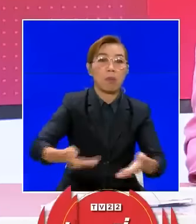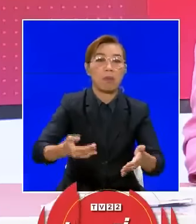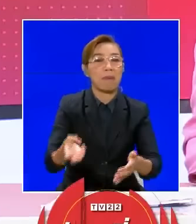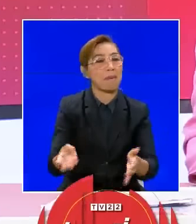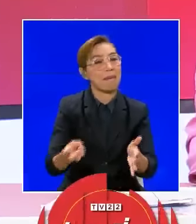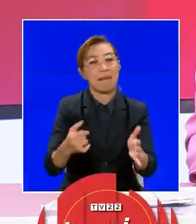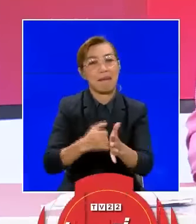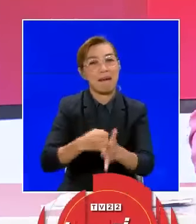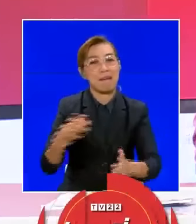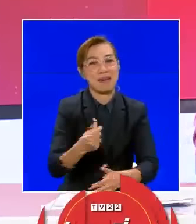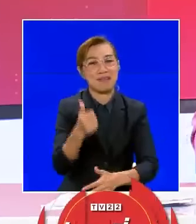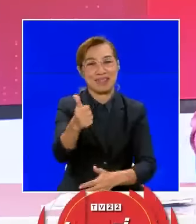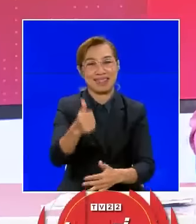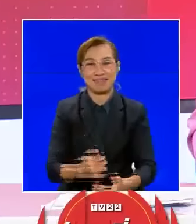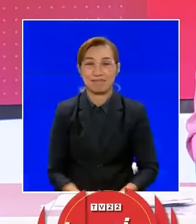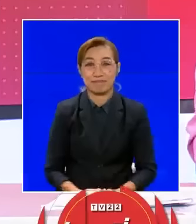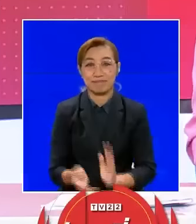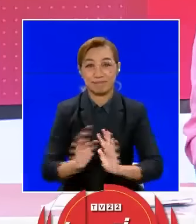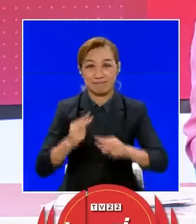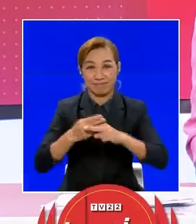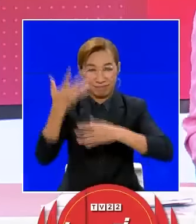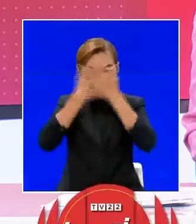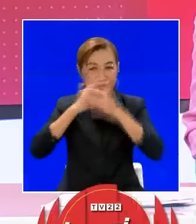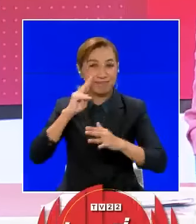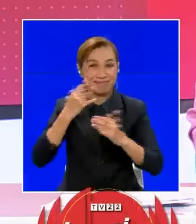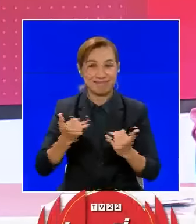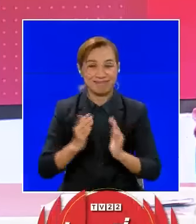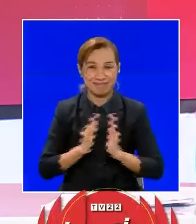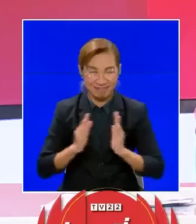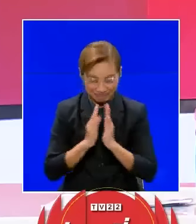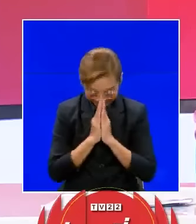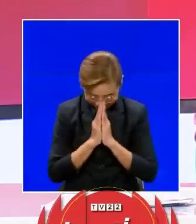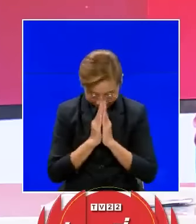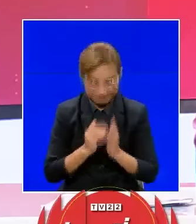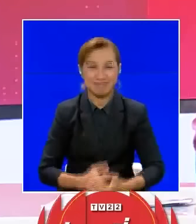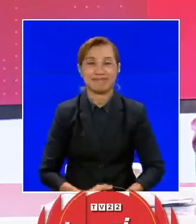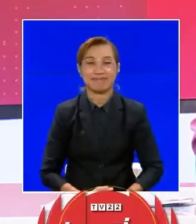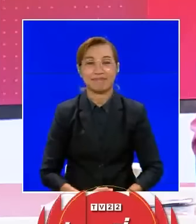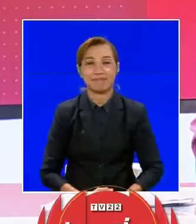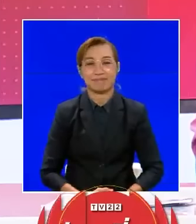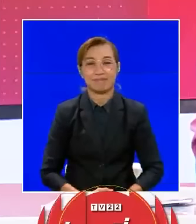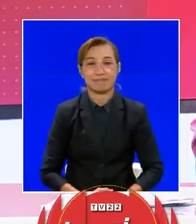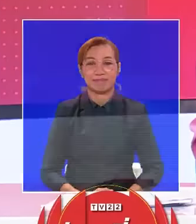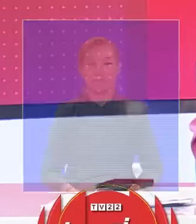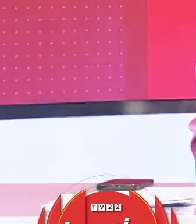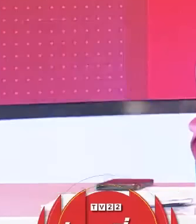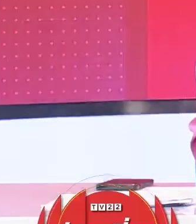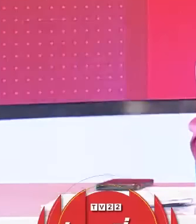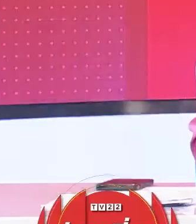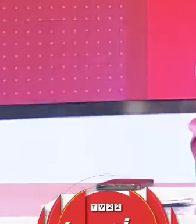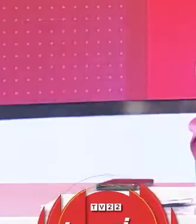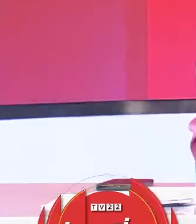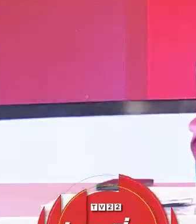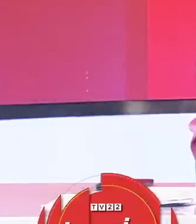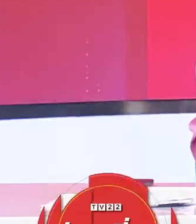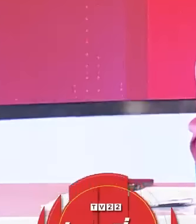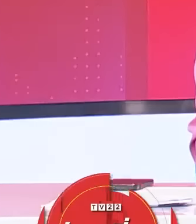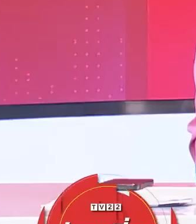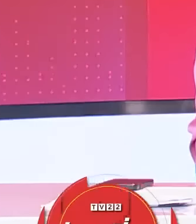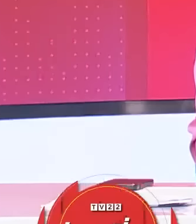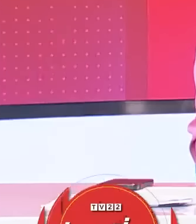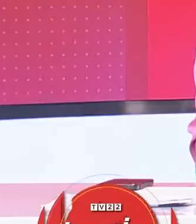คใหม่มากๆนะคะ ครับ ช่วงนี้ขอบคุณล่ามภาษามือของเราค่ะอาจารย์จันทราสุขสัจธรรมค่ะ เมื่อกี้นี่คุณหน่อยพูดมาคำหนึ่งสะเทือนกันไปทั้งบาง